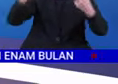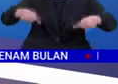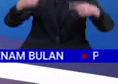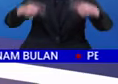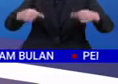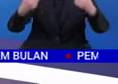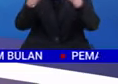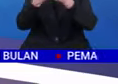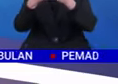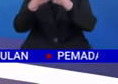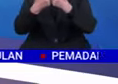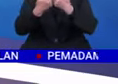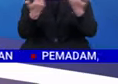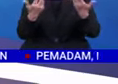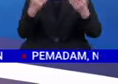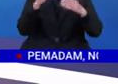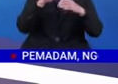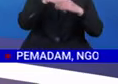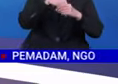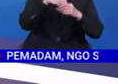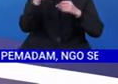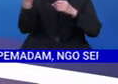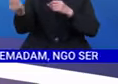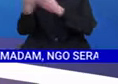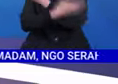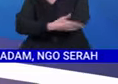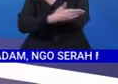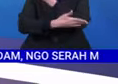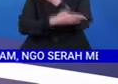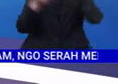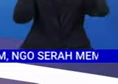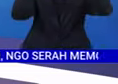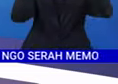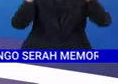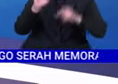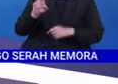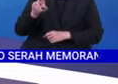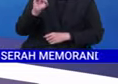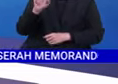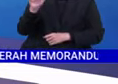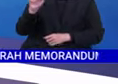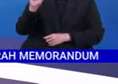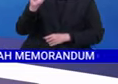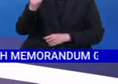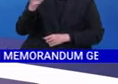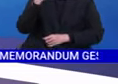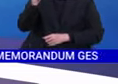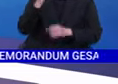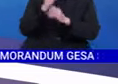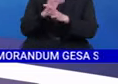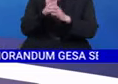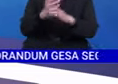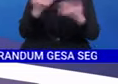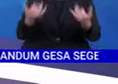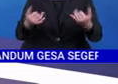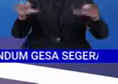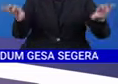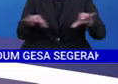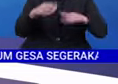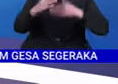dianjurkan sama ada dalam atau luaran negara presidennya rozaini syamtalira kata pelbagai usaha kini